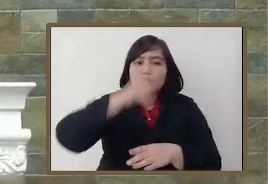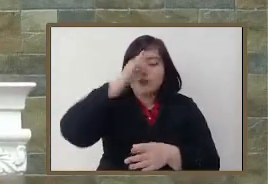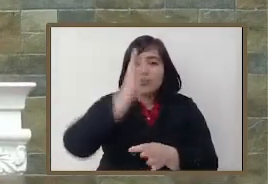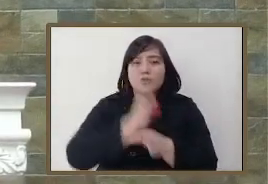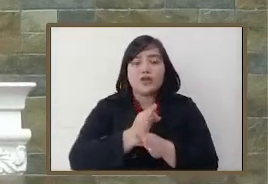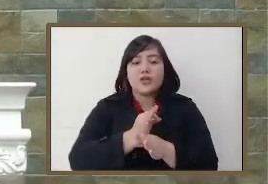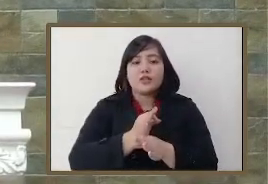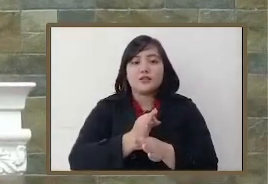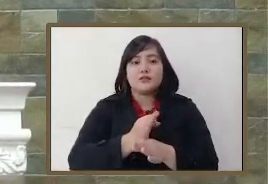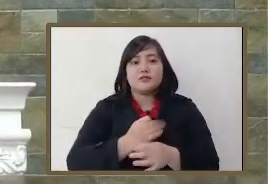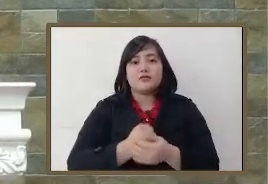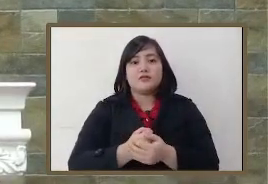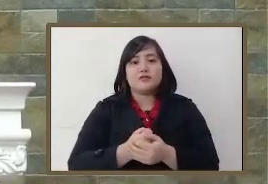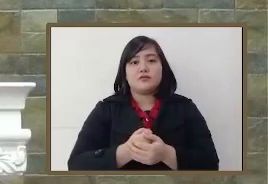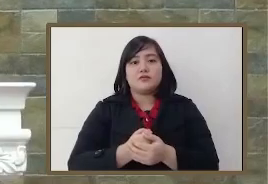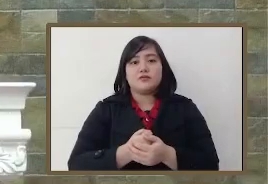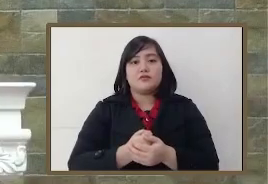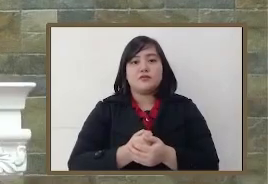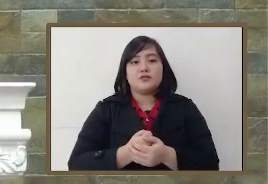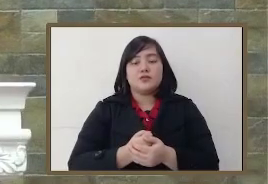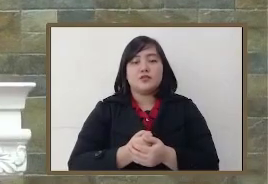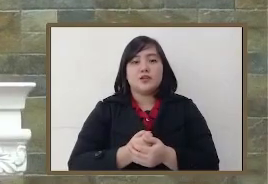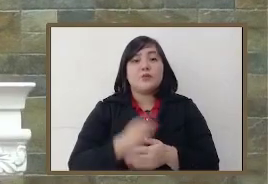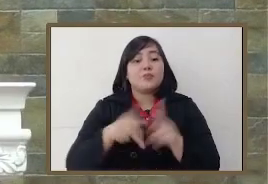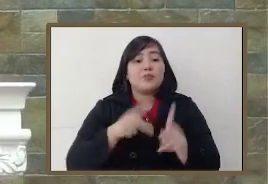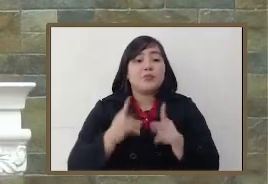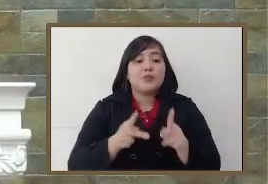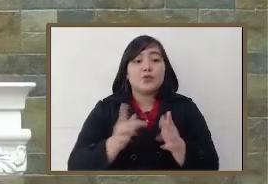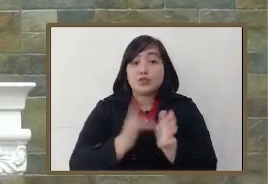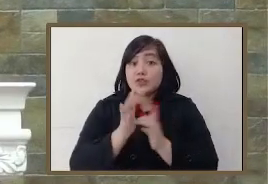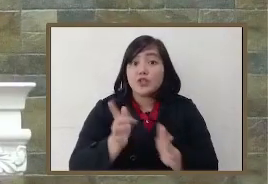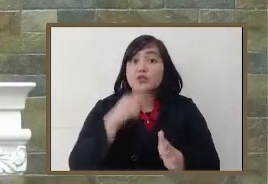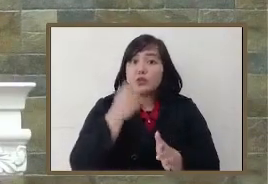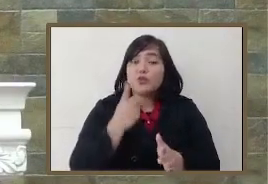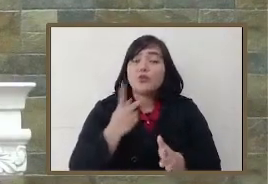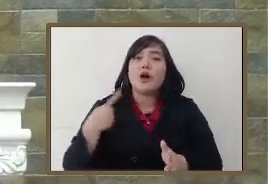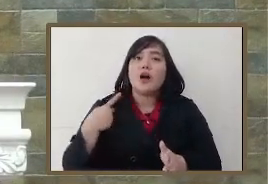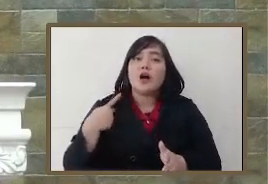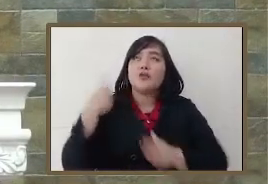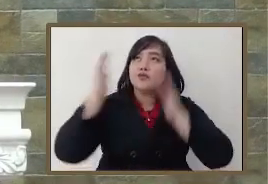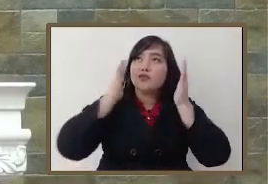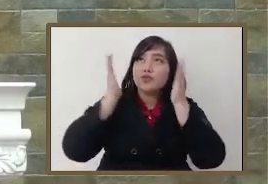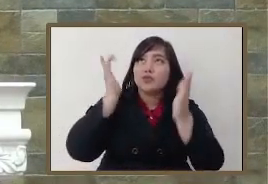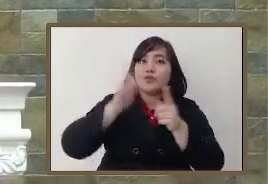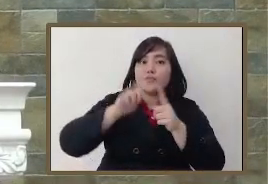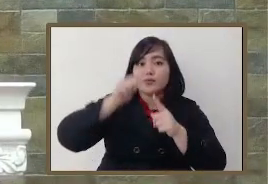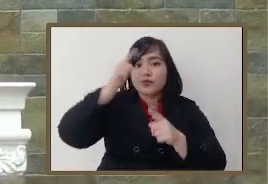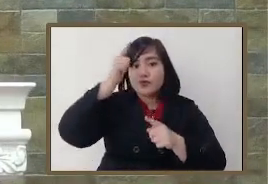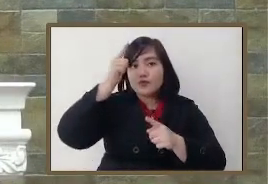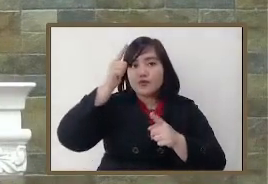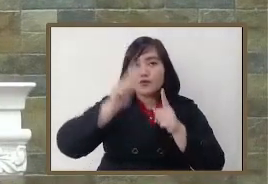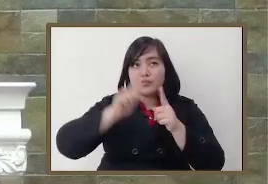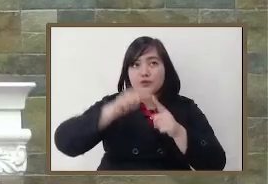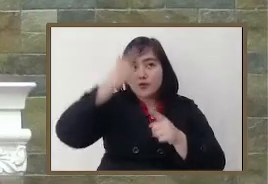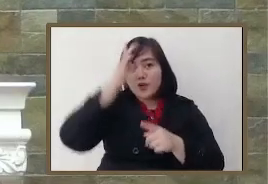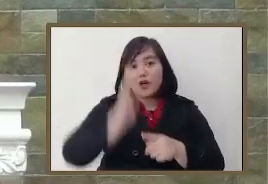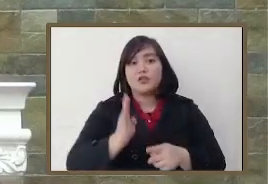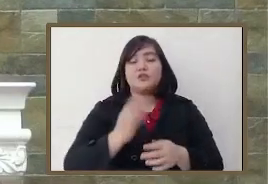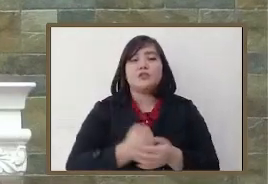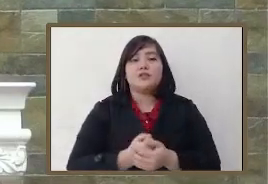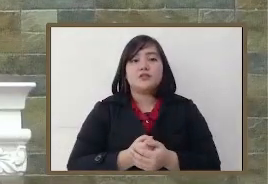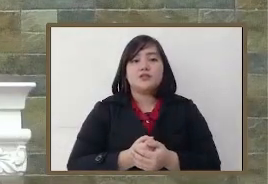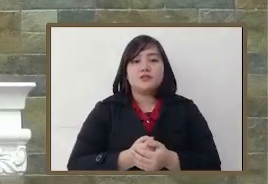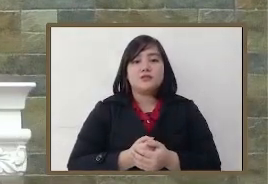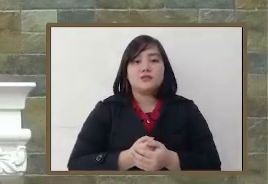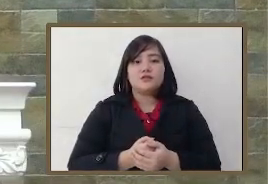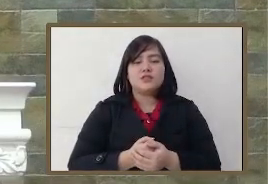kayong ginagawa, pag Linggo pupunta kayo rito, Sunday morning, Sunday evening, punta lang kayo rito, attend lang ng service. Pag hindi nyo ipinapakita